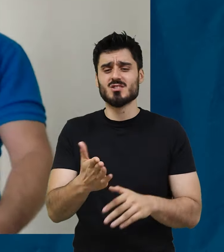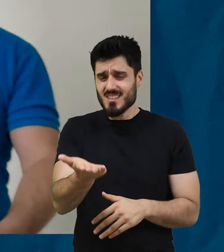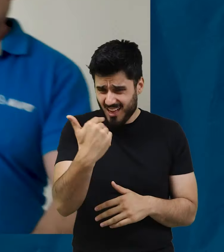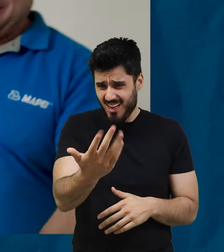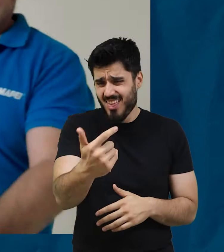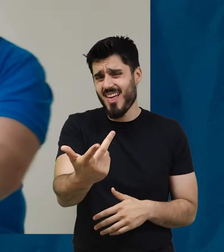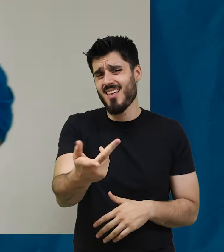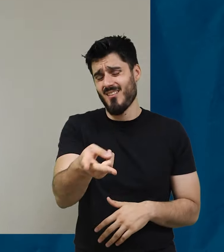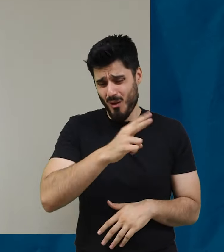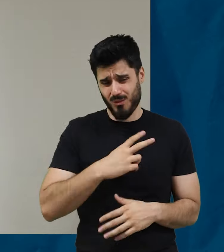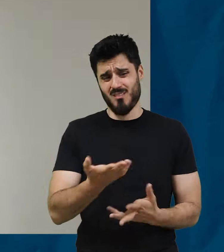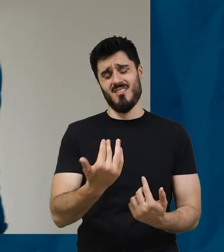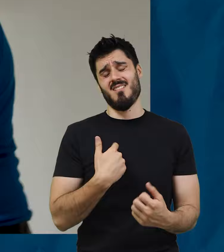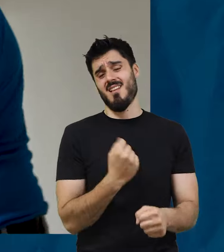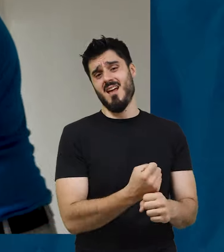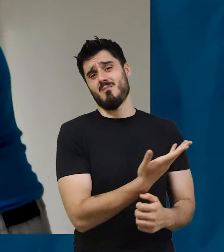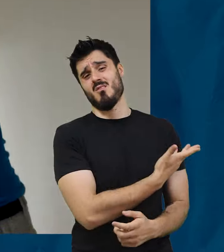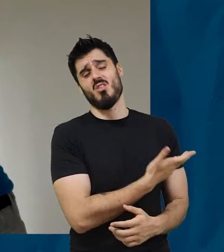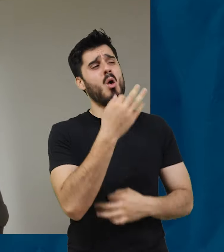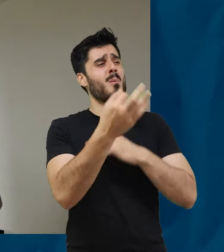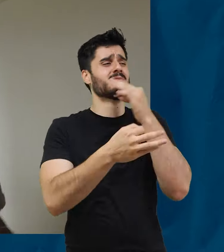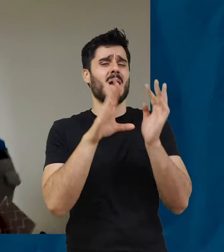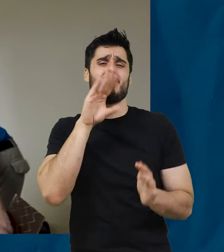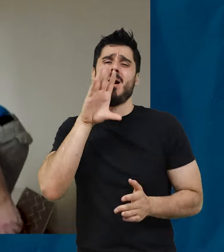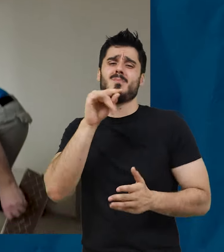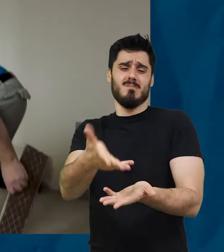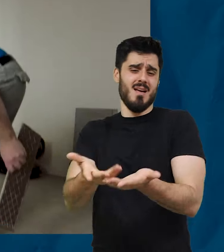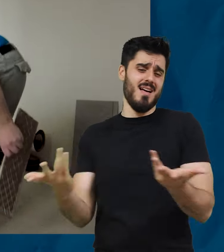ми плочката, бе!